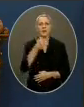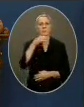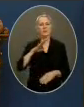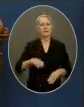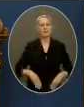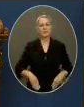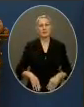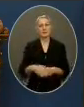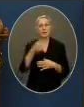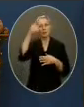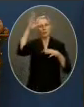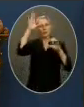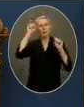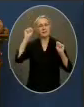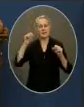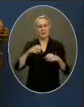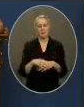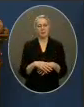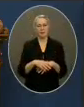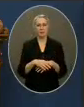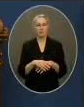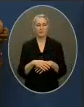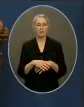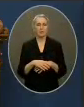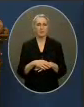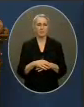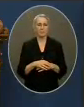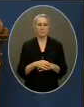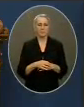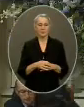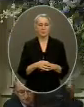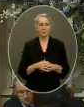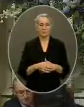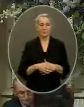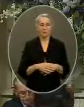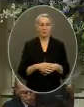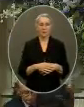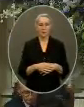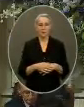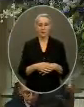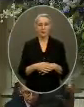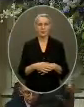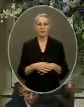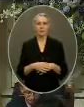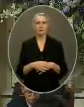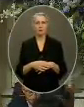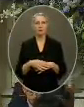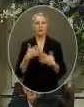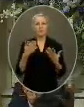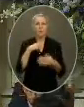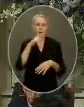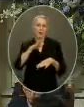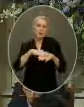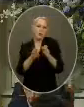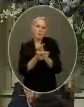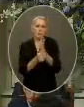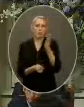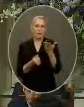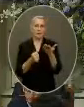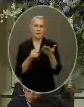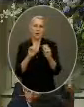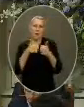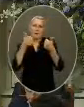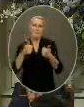M. le Président, je pense que pour parler de pauvreté, le Parti québécois est bien mal